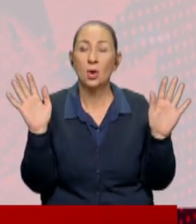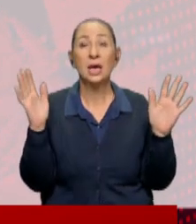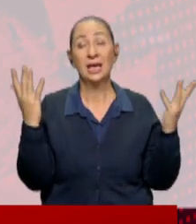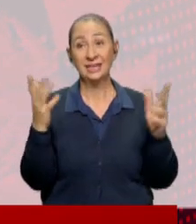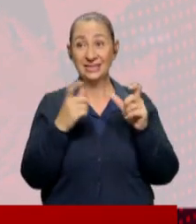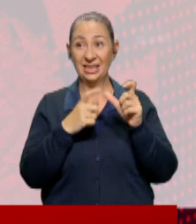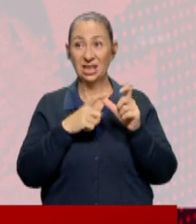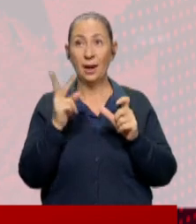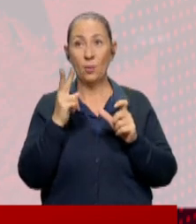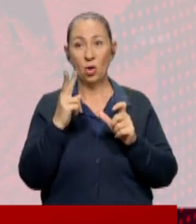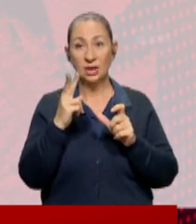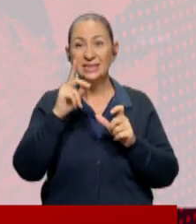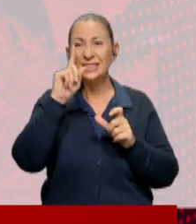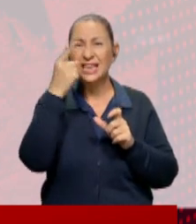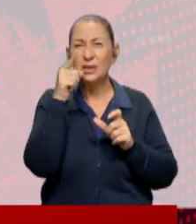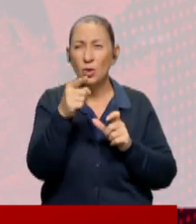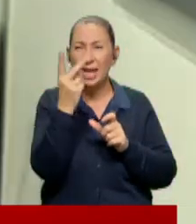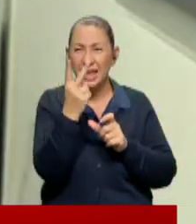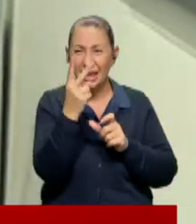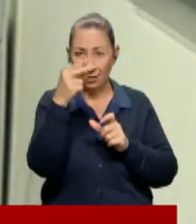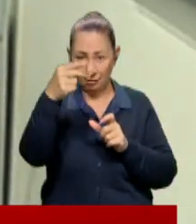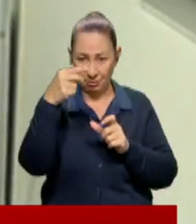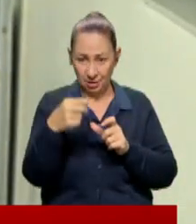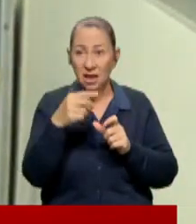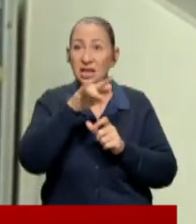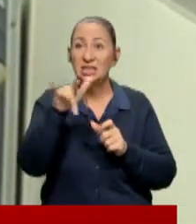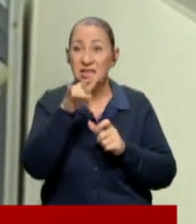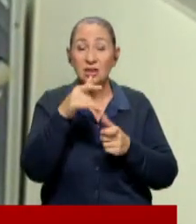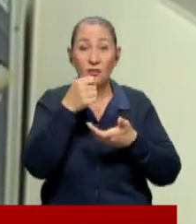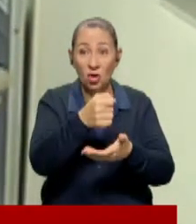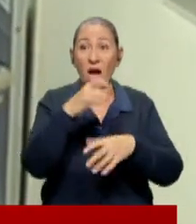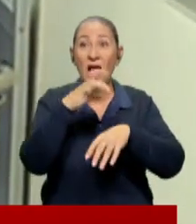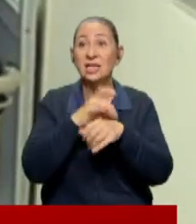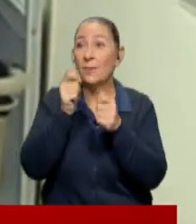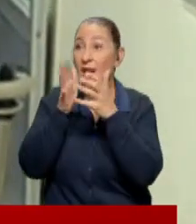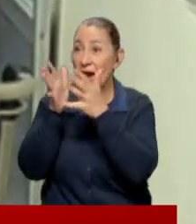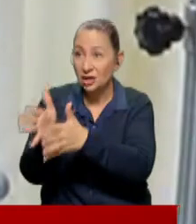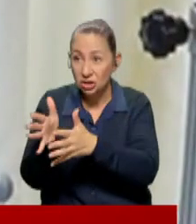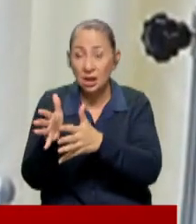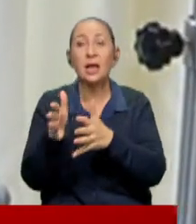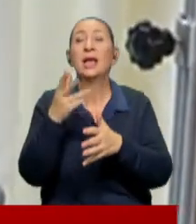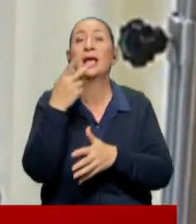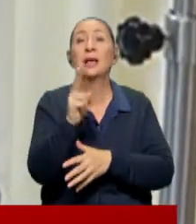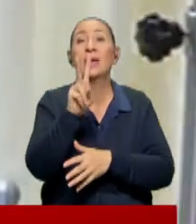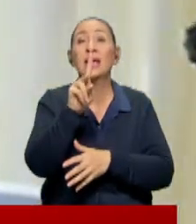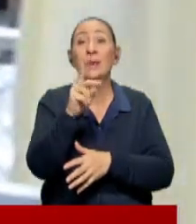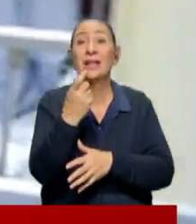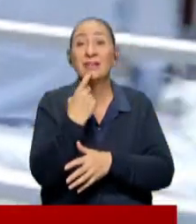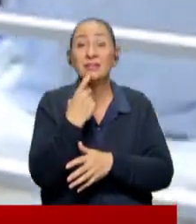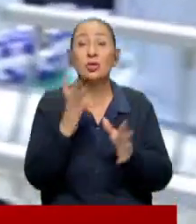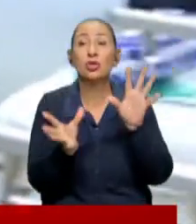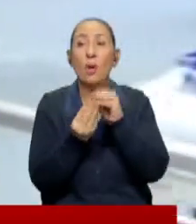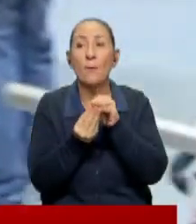Yani Sayıştay raporlarındaki sadece bu iki kalem, işsizlik fonu ve hastanelere aktarılan para, 2021